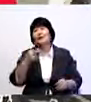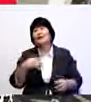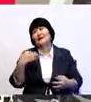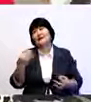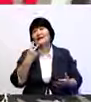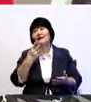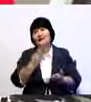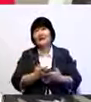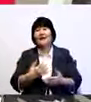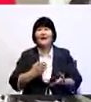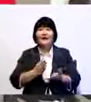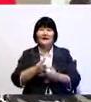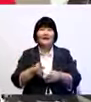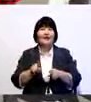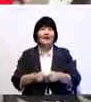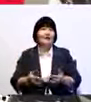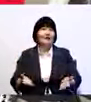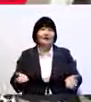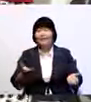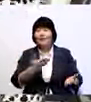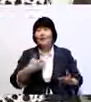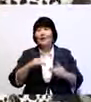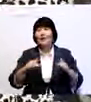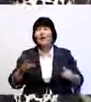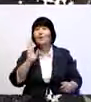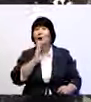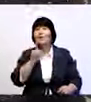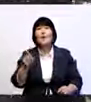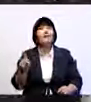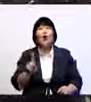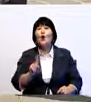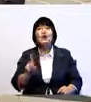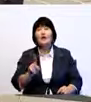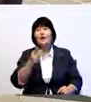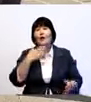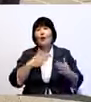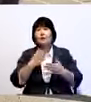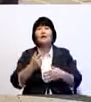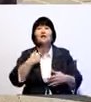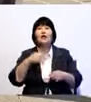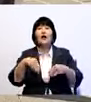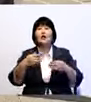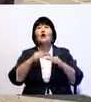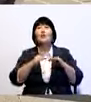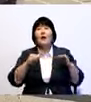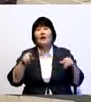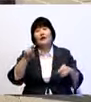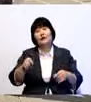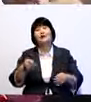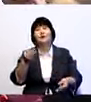екен. Кірген кезде біз баламда мама, мынау не деп қуанып жатыр. Біз дауыс беремін дегенше баламыз